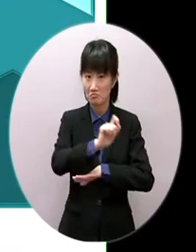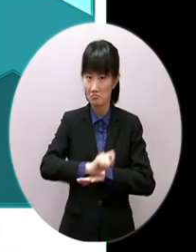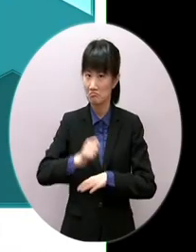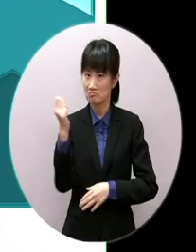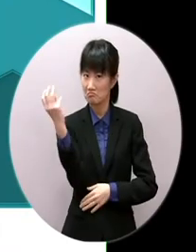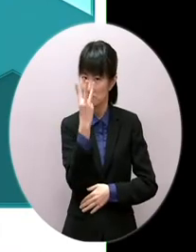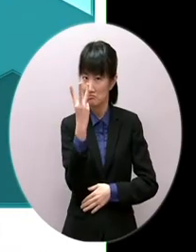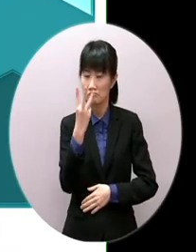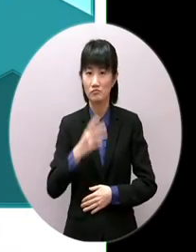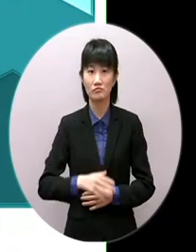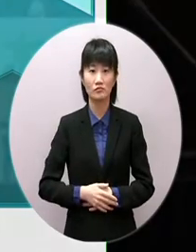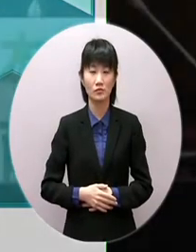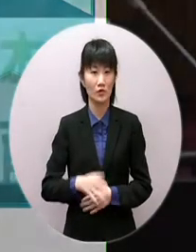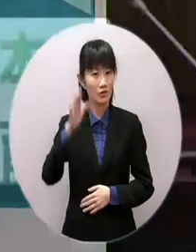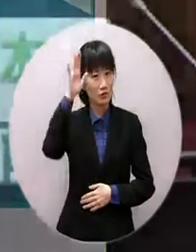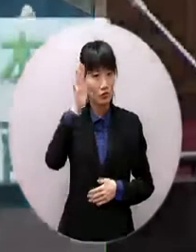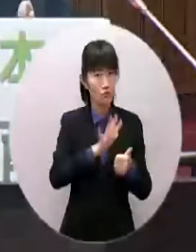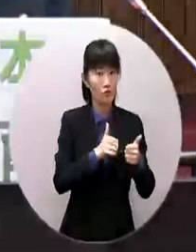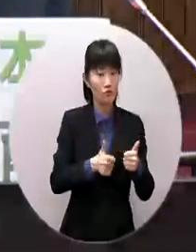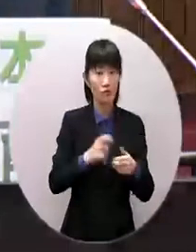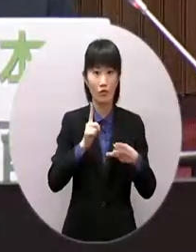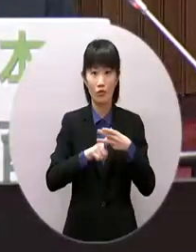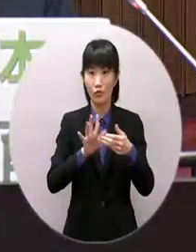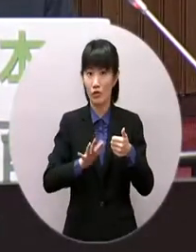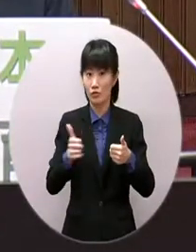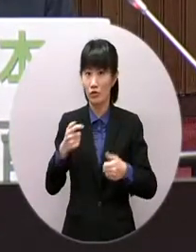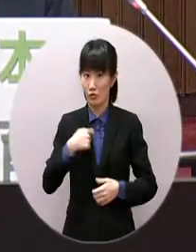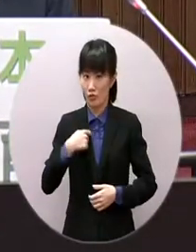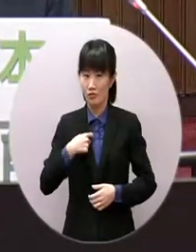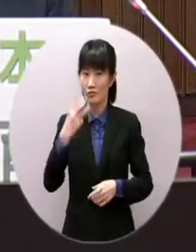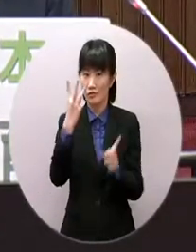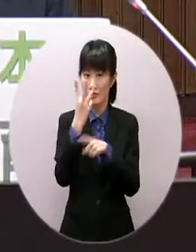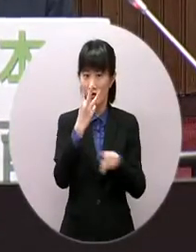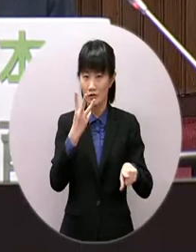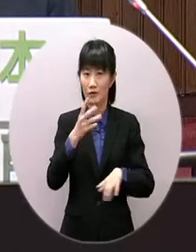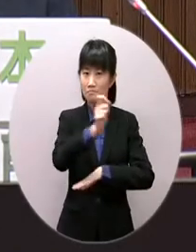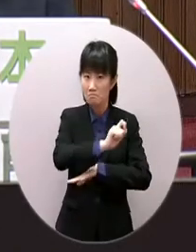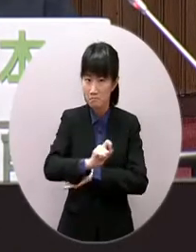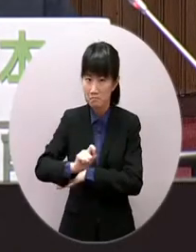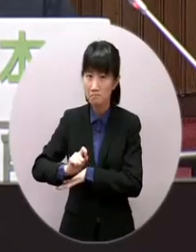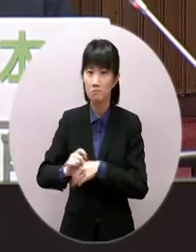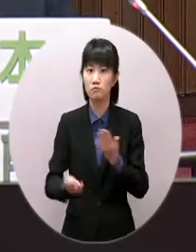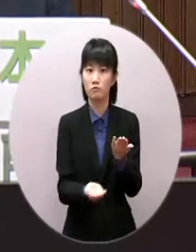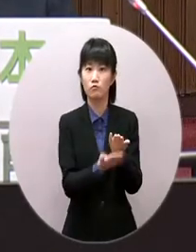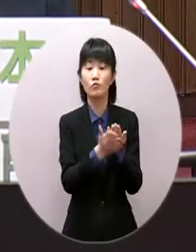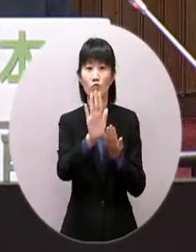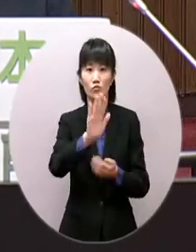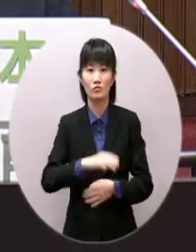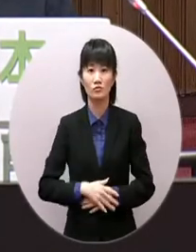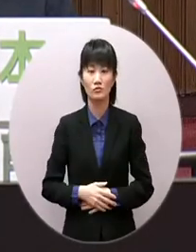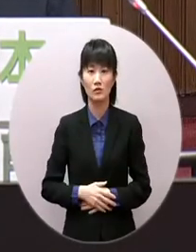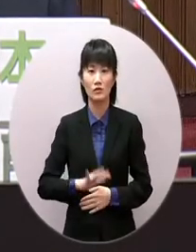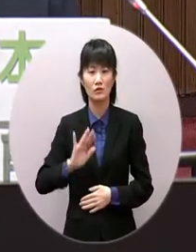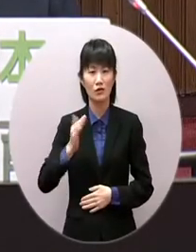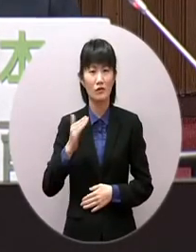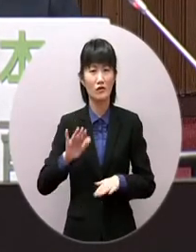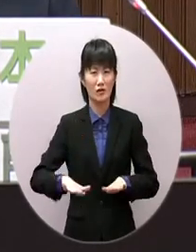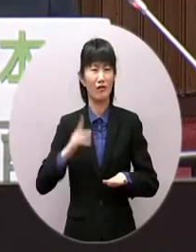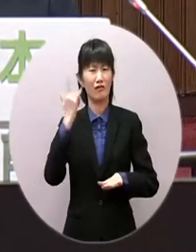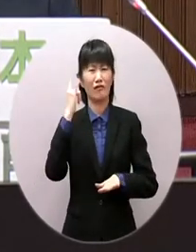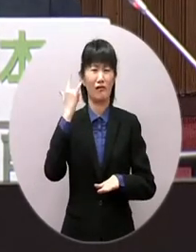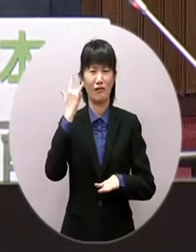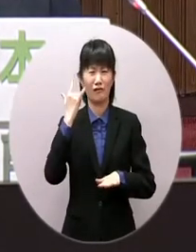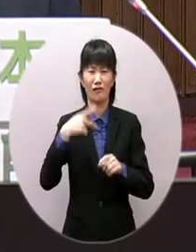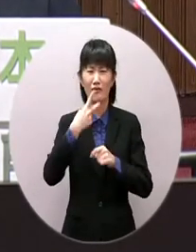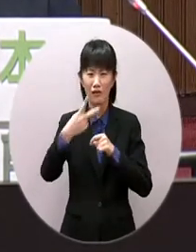野都提出了，苏正清委员、王惠美委员跟我都提出了相对应的版本，但是我们迟迟的等候，等了两